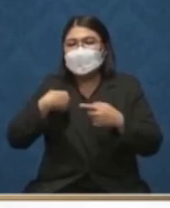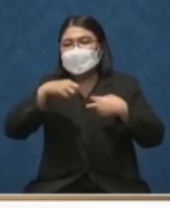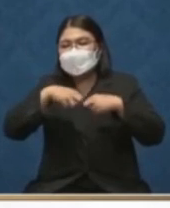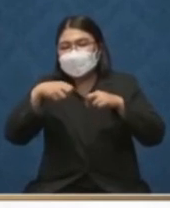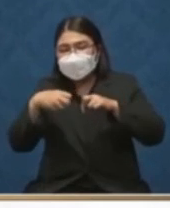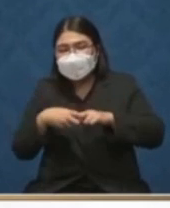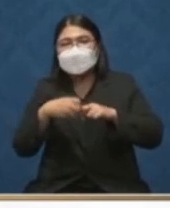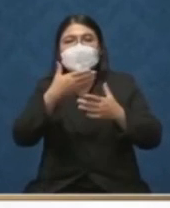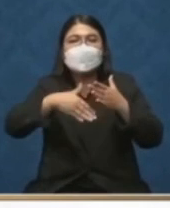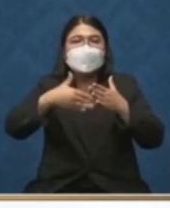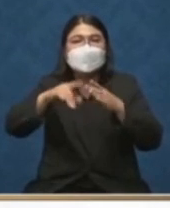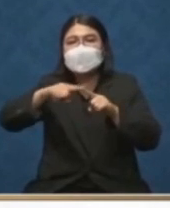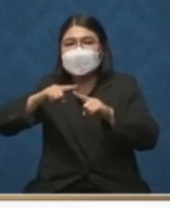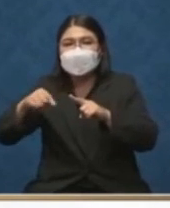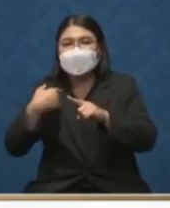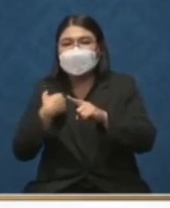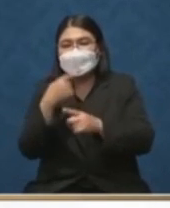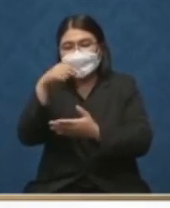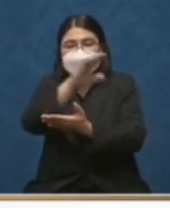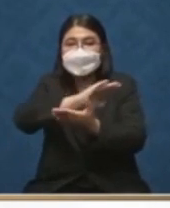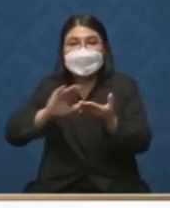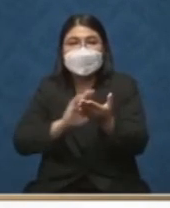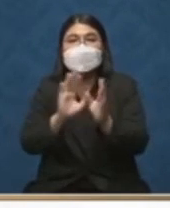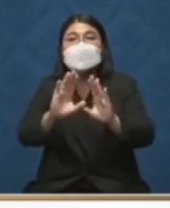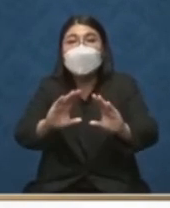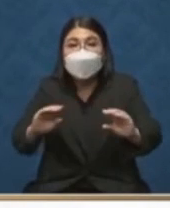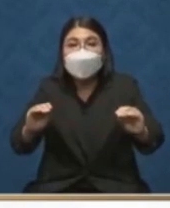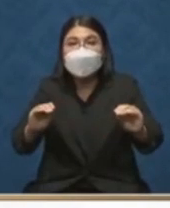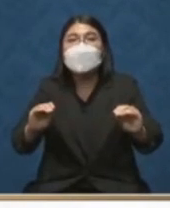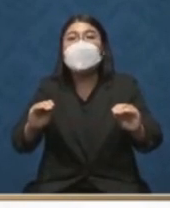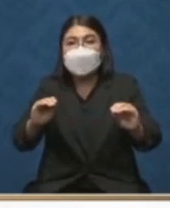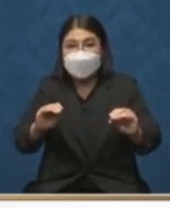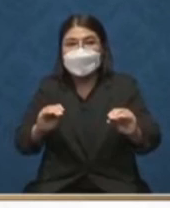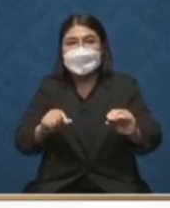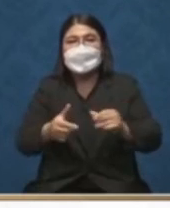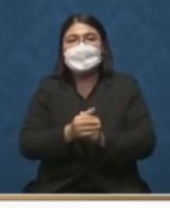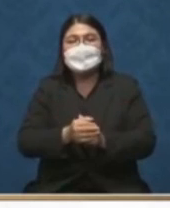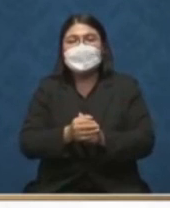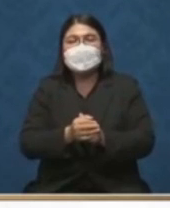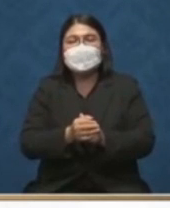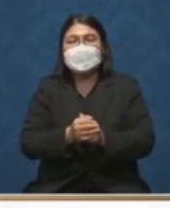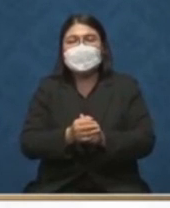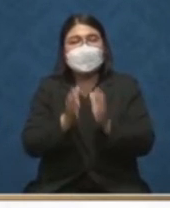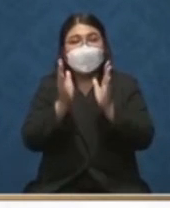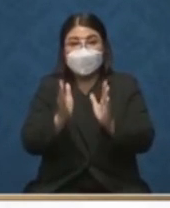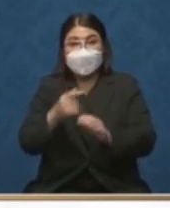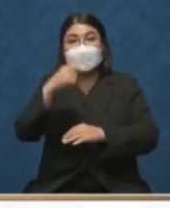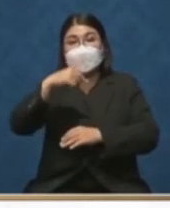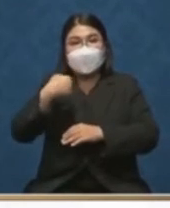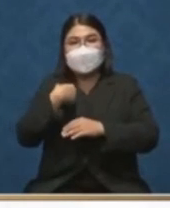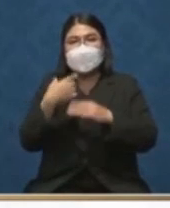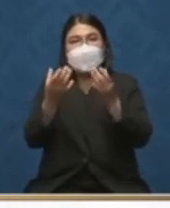หยุดทุกเรื่องหยุดการปฏิวัติรัฐประหารหยุดการขัดแย้งกันทางการเมืองบ้านเมื